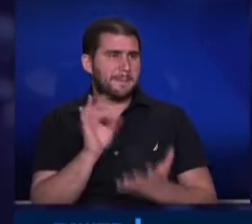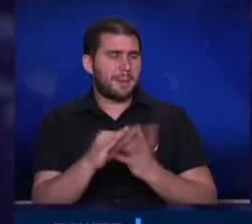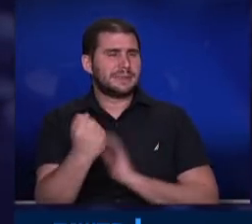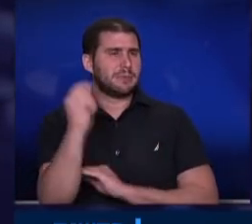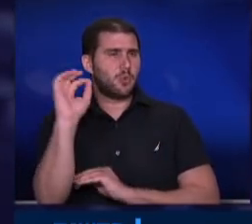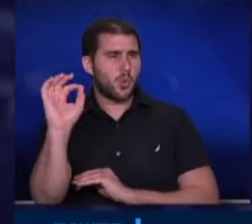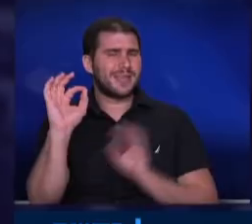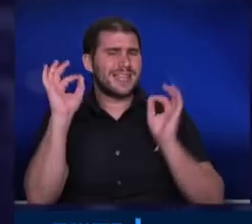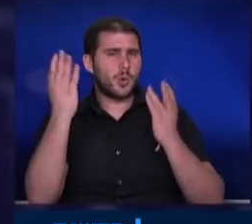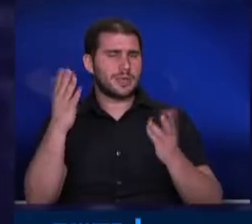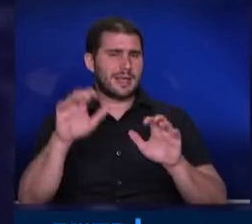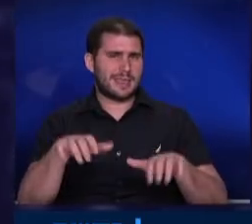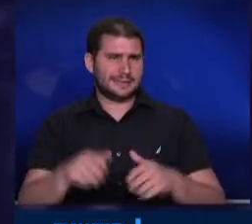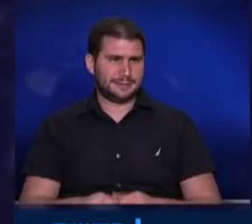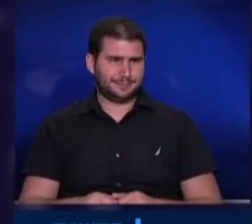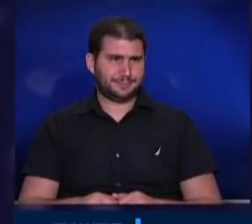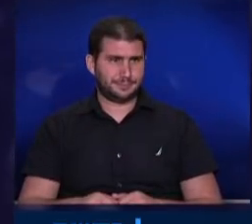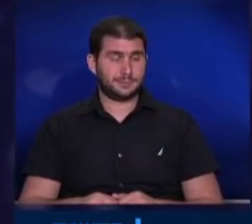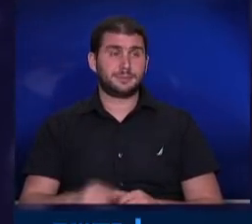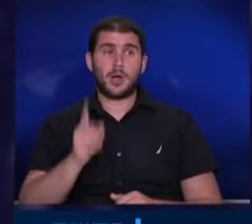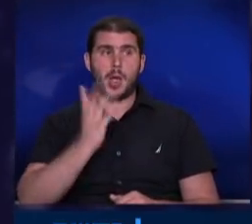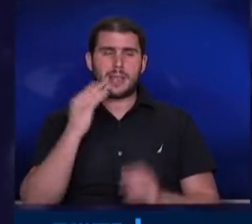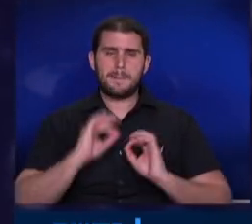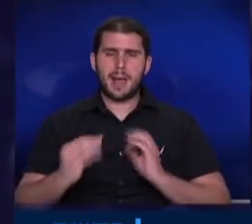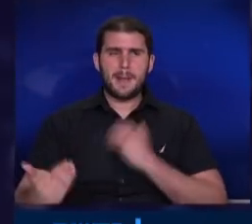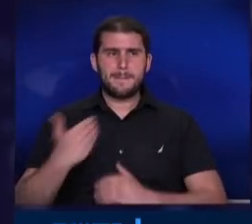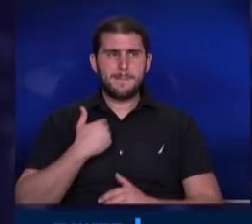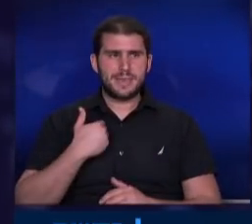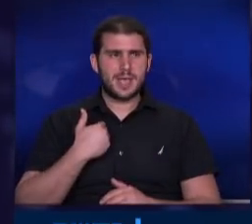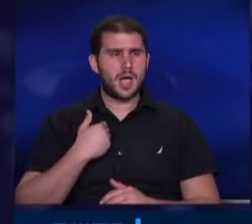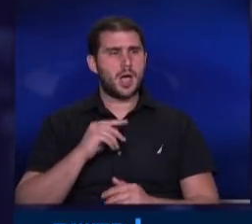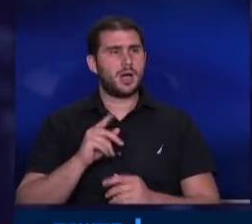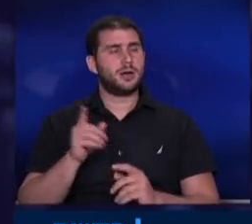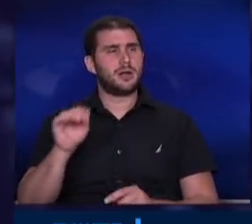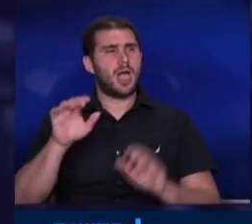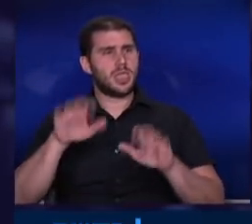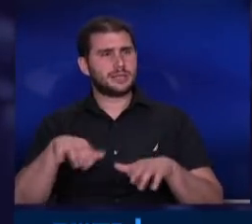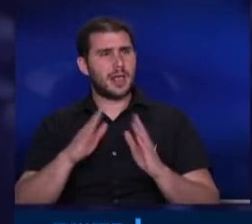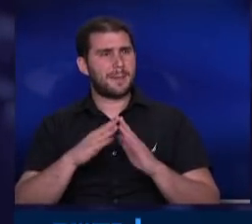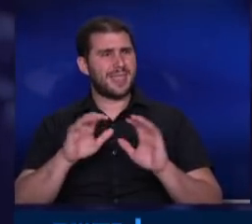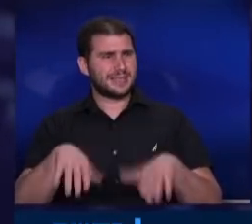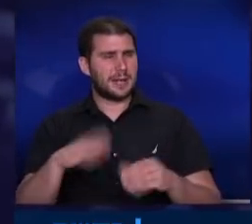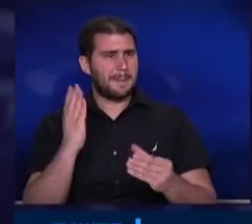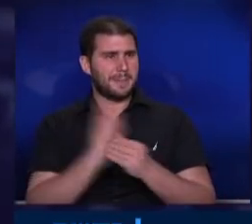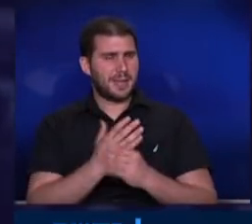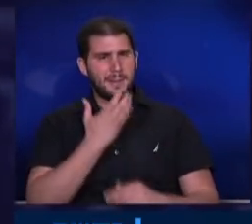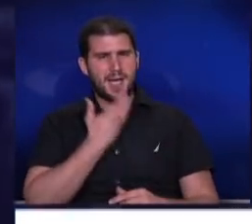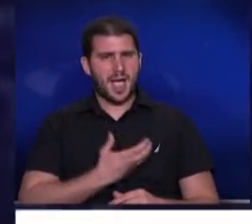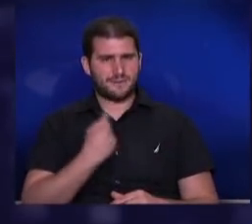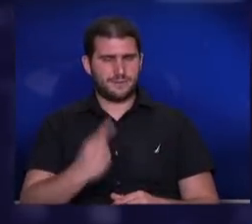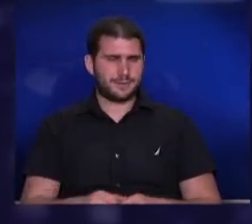סמכותו הייחודית כנשיא המדינה. יודגש כי לא הייתה כל פנייה במישרין או בעקיפין לנשיא ולבית הנשיא בתיק זה מהרב רבינוביץ'.